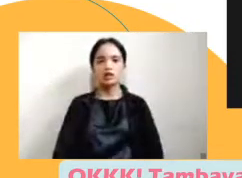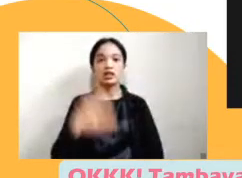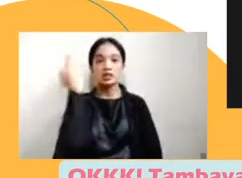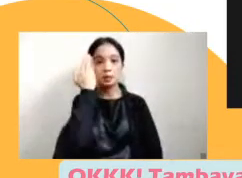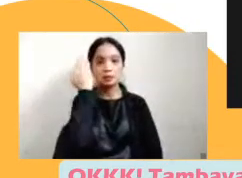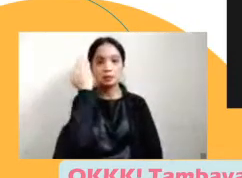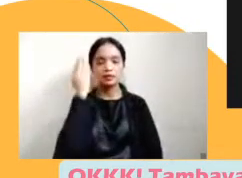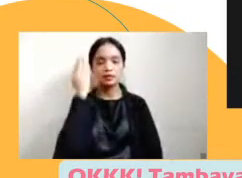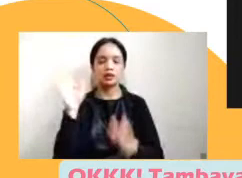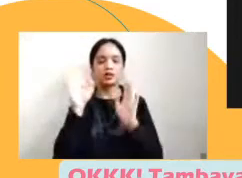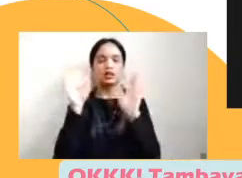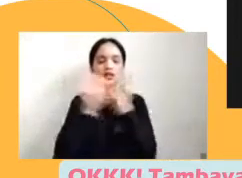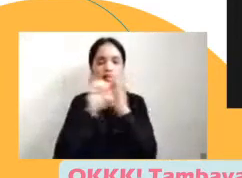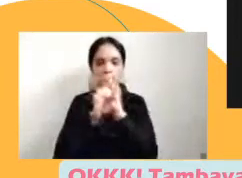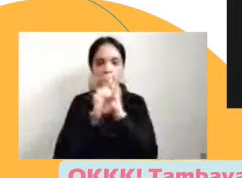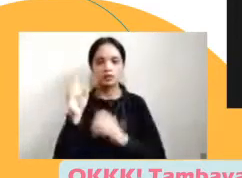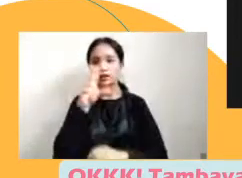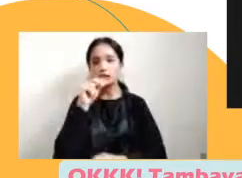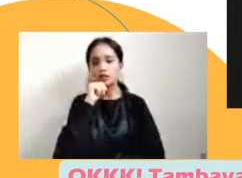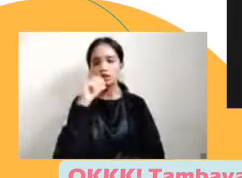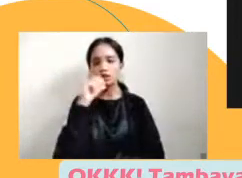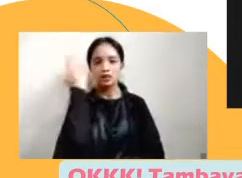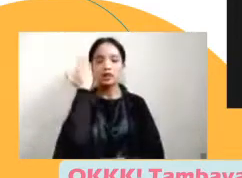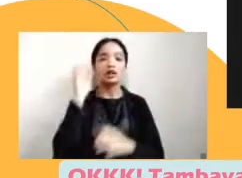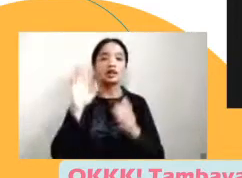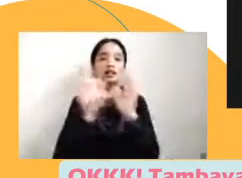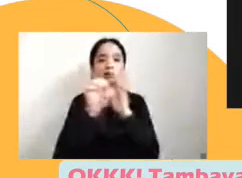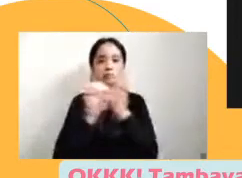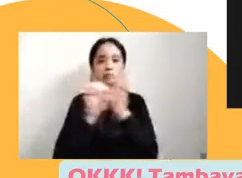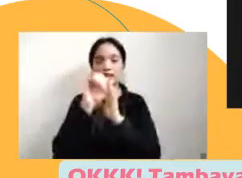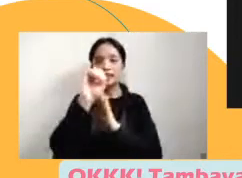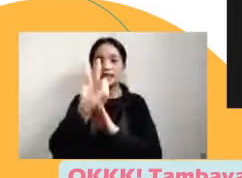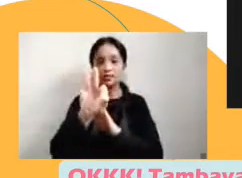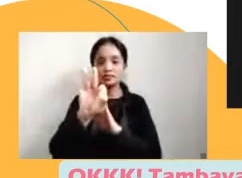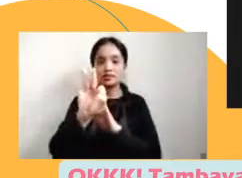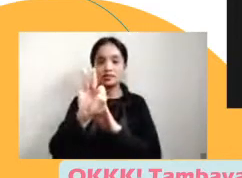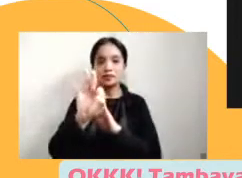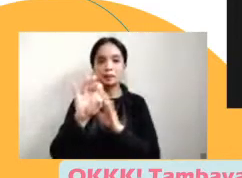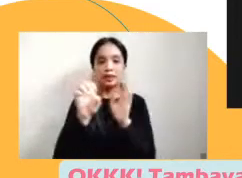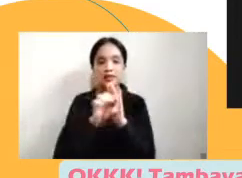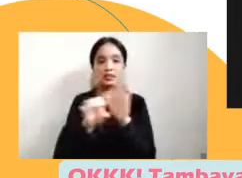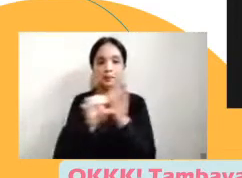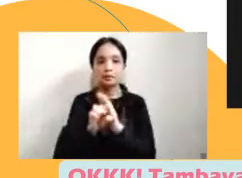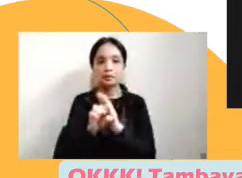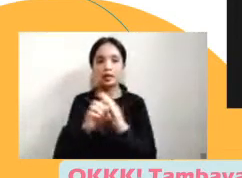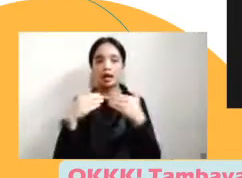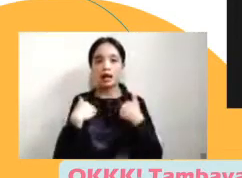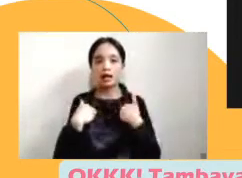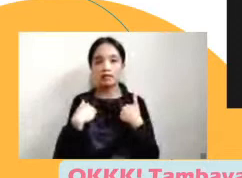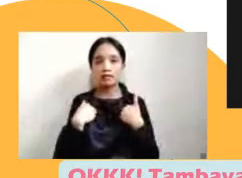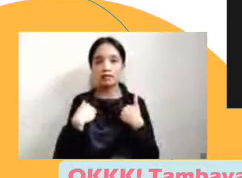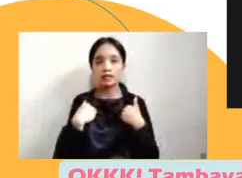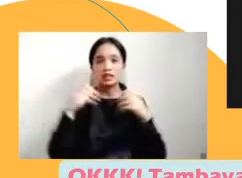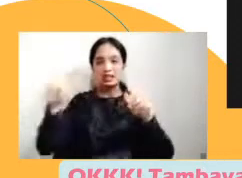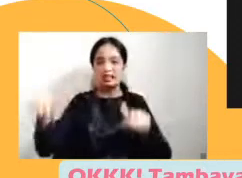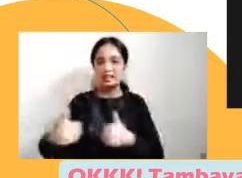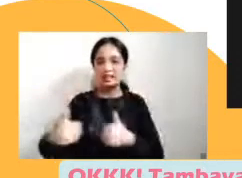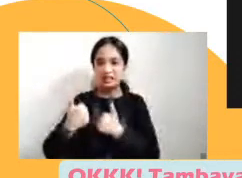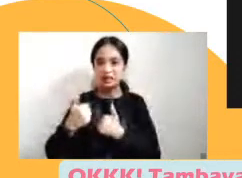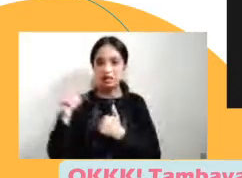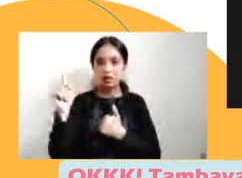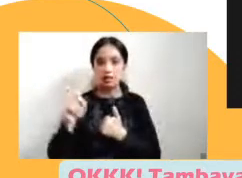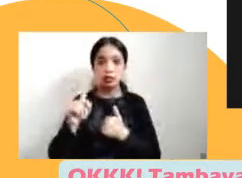nagkakaroon, thank you Erwin for sharing, no? Yung kapag, kapag kunwari nagkakaroon ng challenge, ang isa sa miyembro